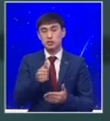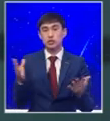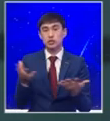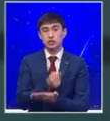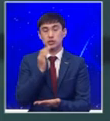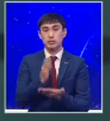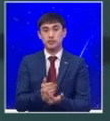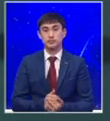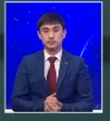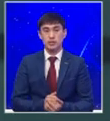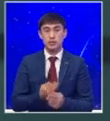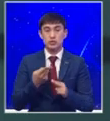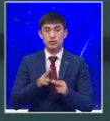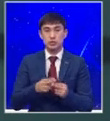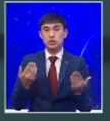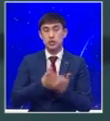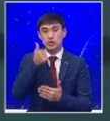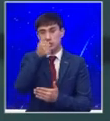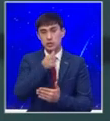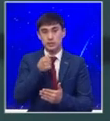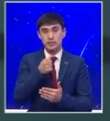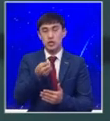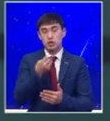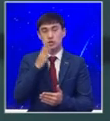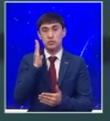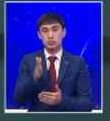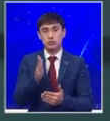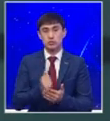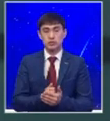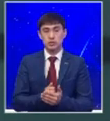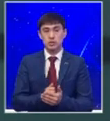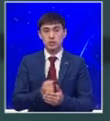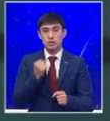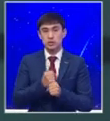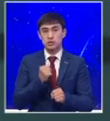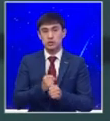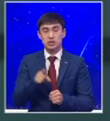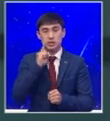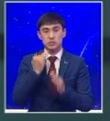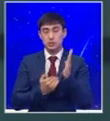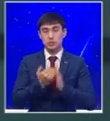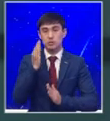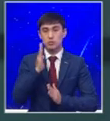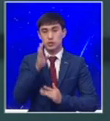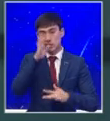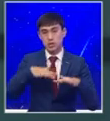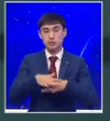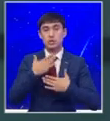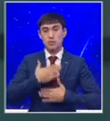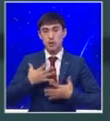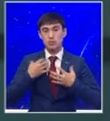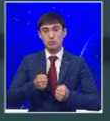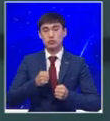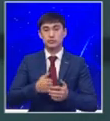жеткеніміз көрінеді. Сондықтан жаңа жылда Allah жақсылығын берсін, жастарымыз өсіп биіктен көрінсін, еліміз аман, жұртымыз